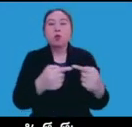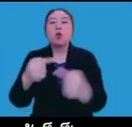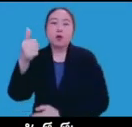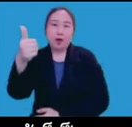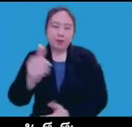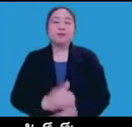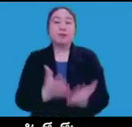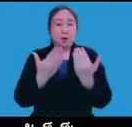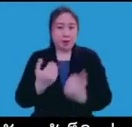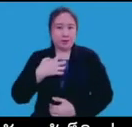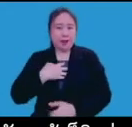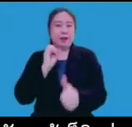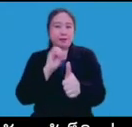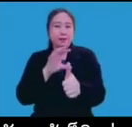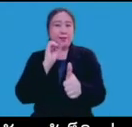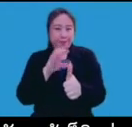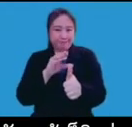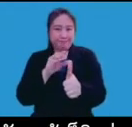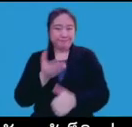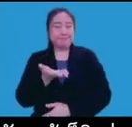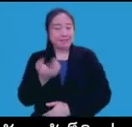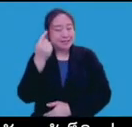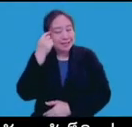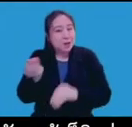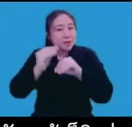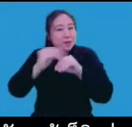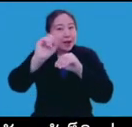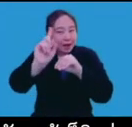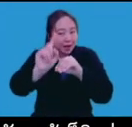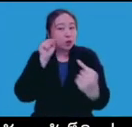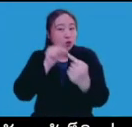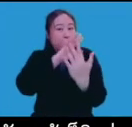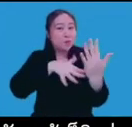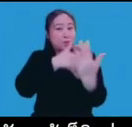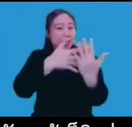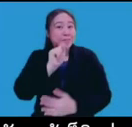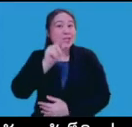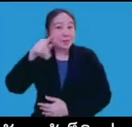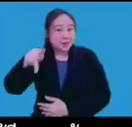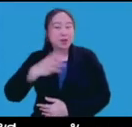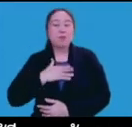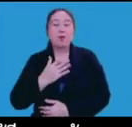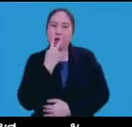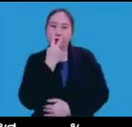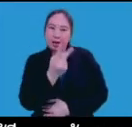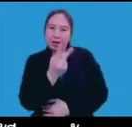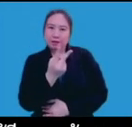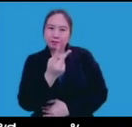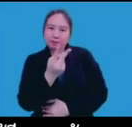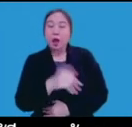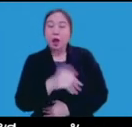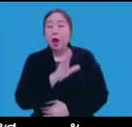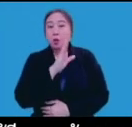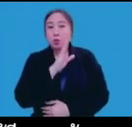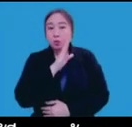วันนี้สิ่งที่อยากจะเสนอเป็นแนวคิดเพิ่มเติมนิดนึงเกี่ยวกับ TPMAP นะครับผมเห็นว่ากรณี